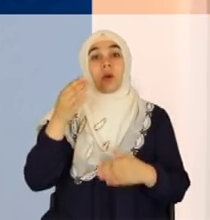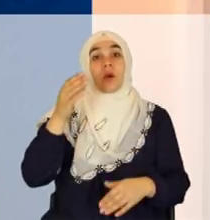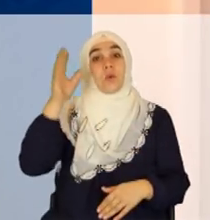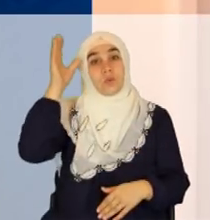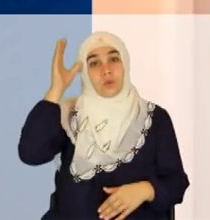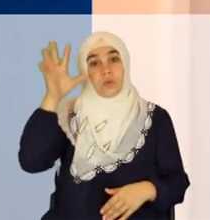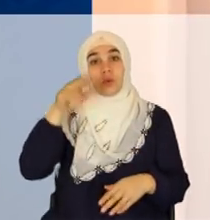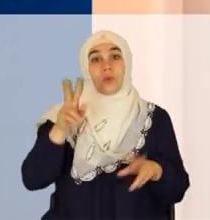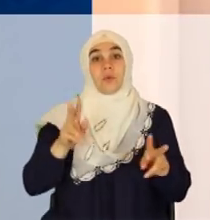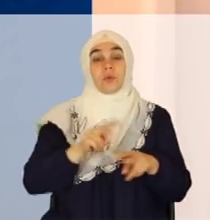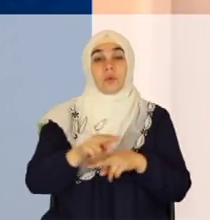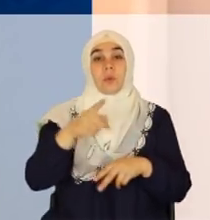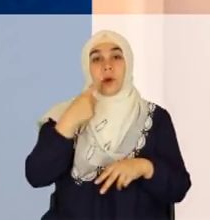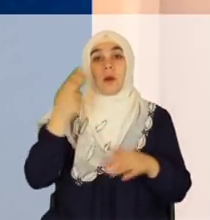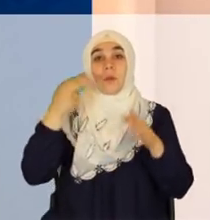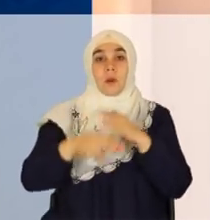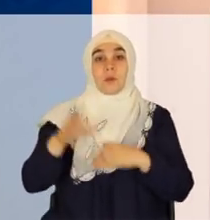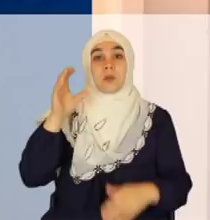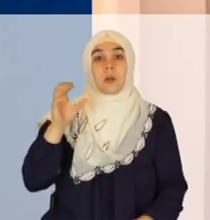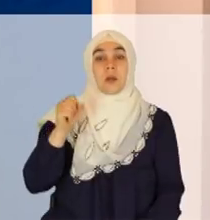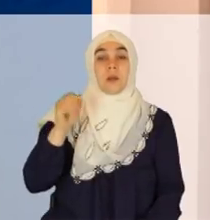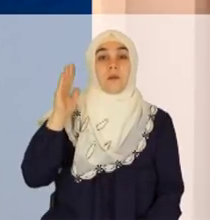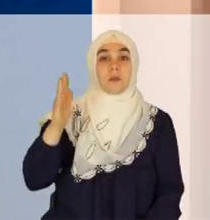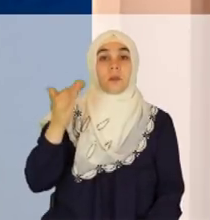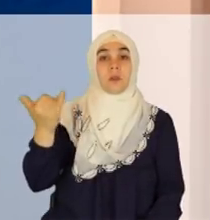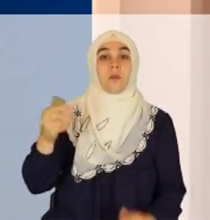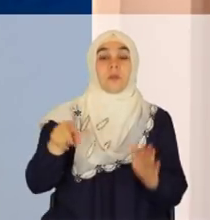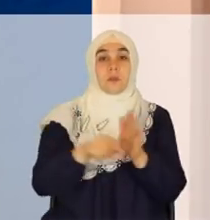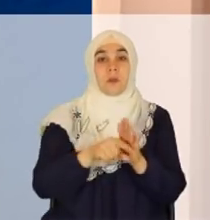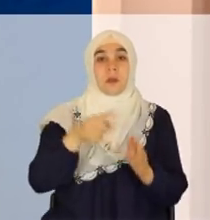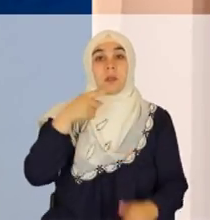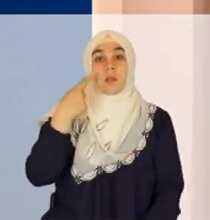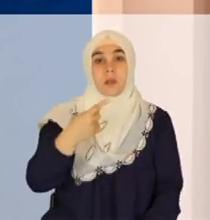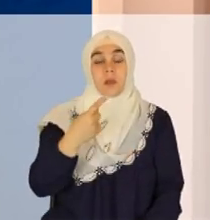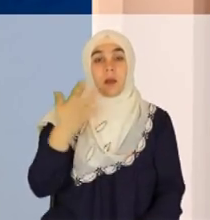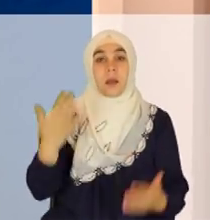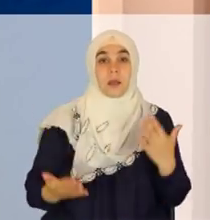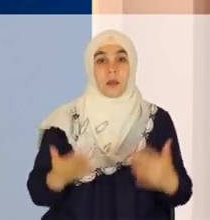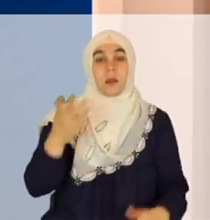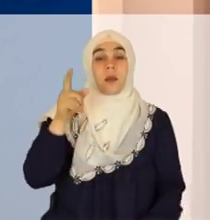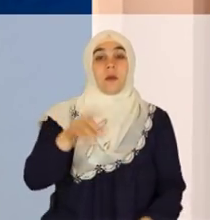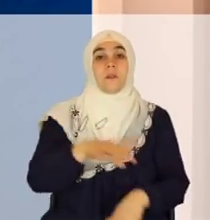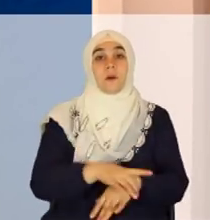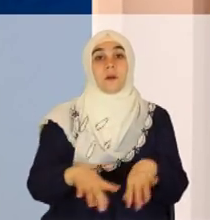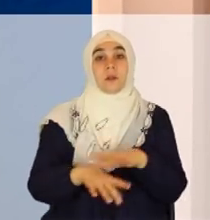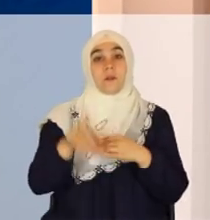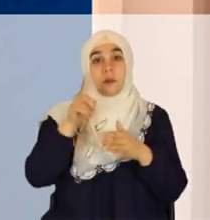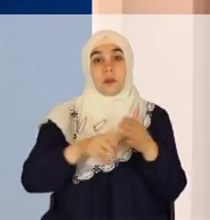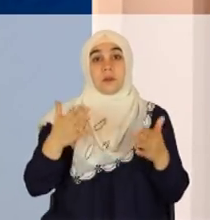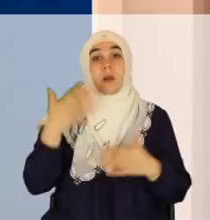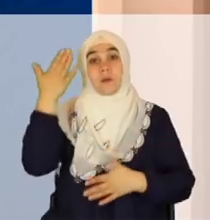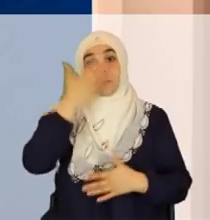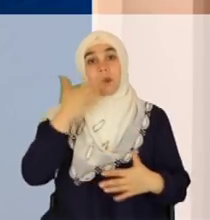dedi? Peygamberimiz Aleyhisselatü Vesselam'ın hadisleri de kirgen, eğer mu'mun bende taharat